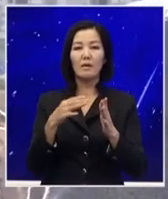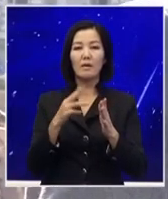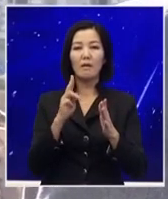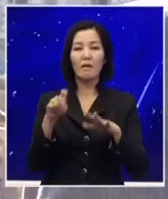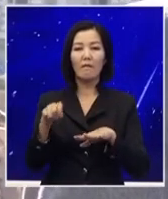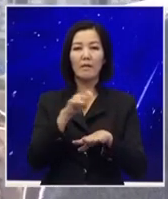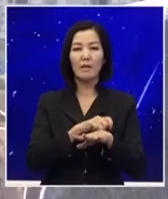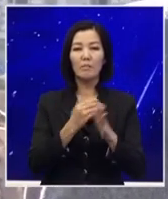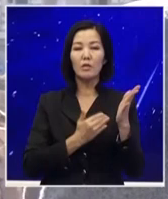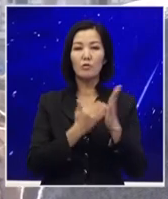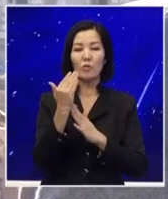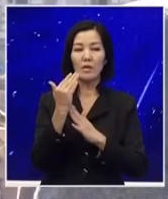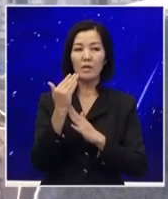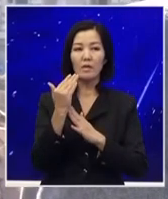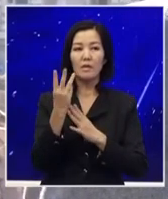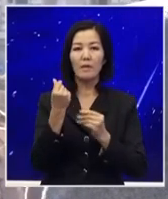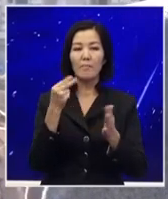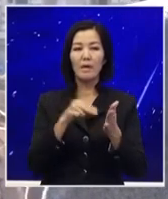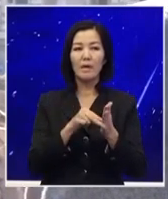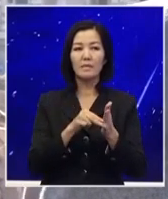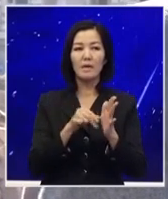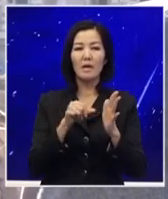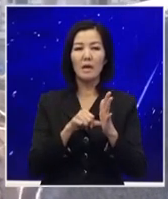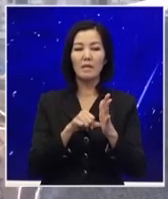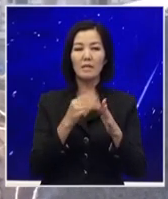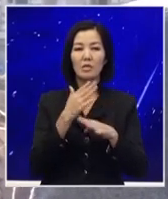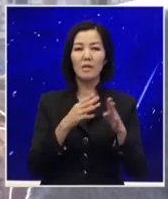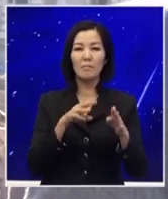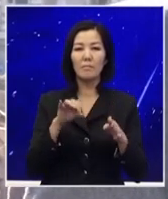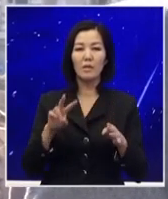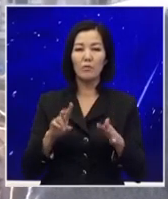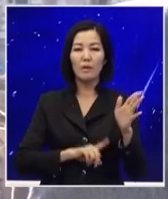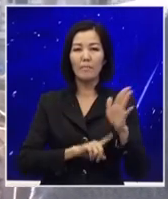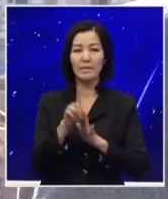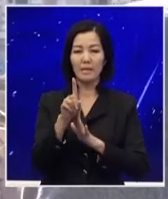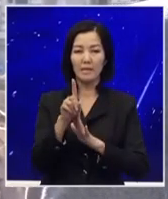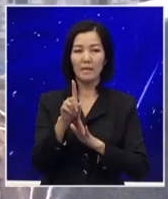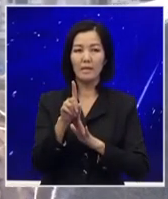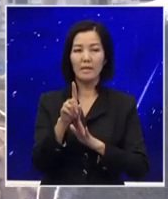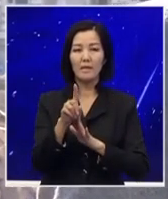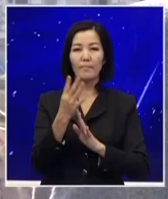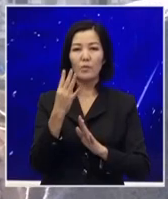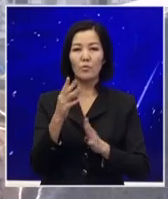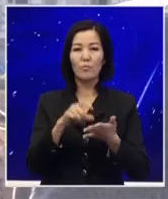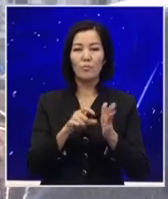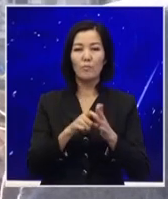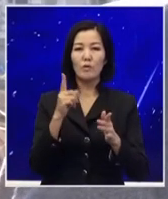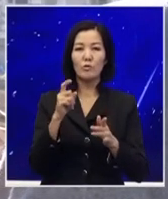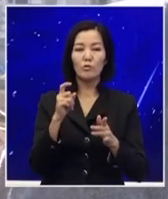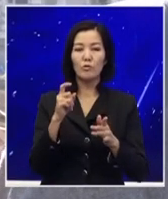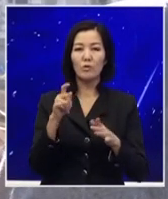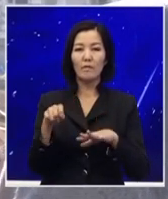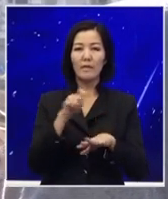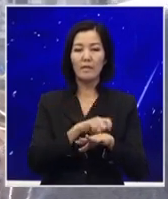басталады. Бағасы 6,5 миллионнан басталады. И 4 бөлме 100 квадратқа шейін